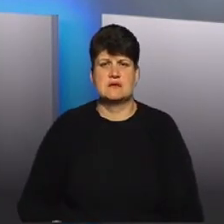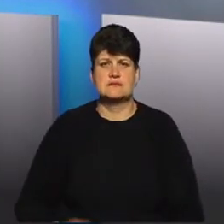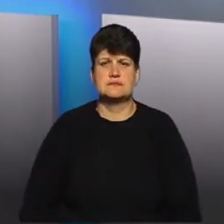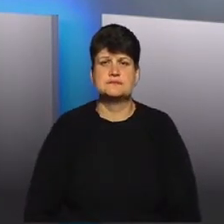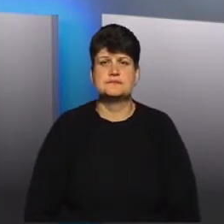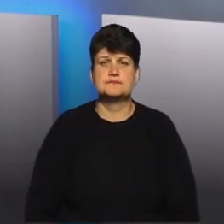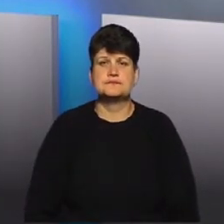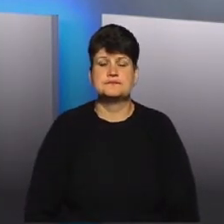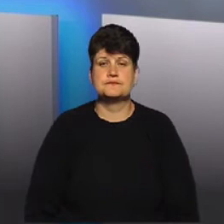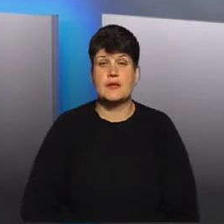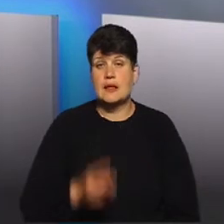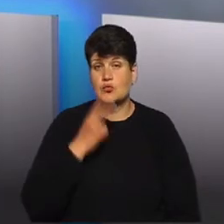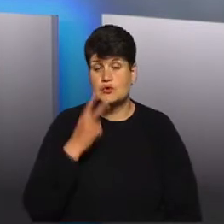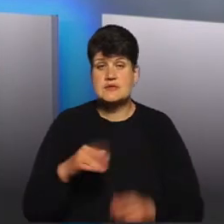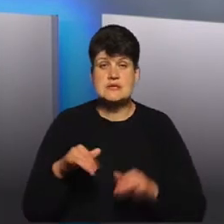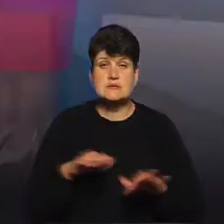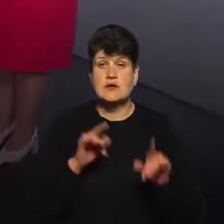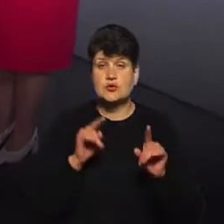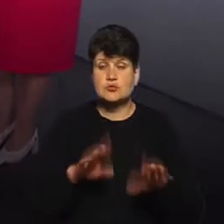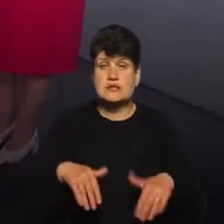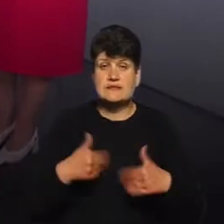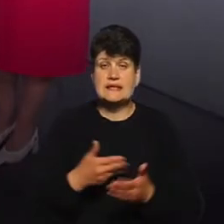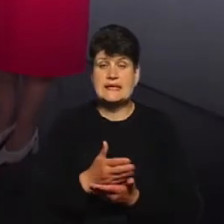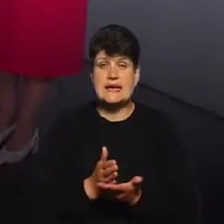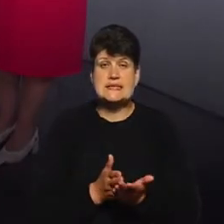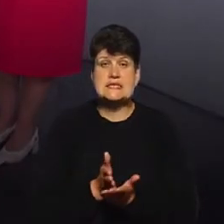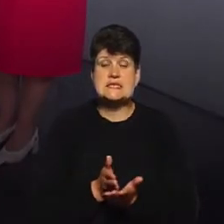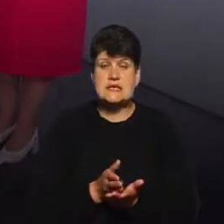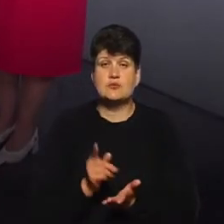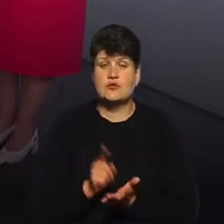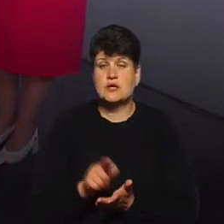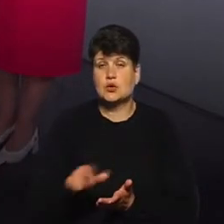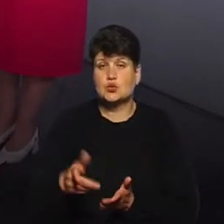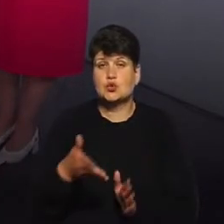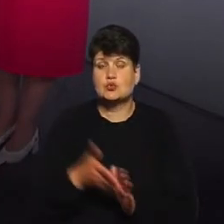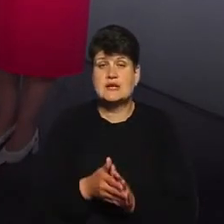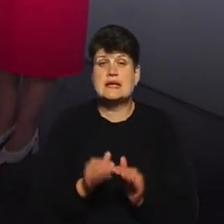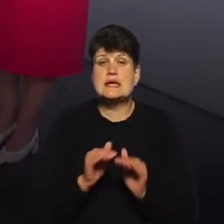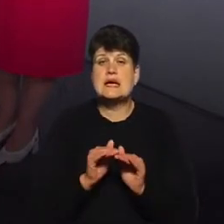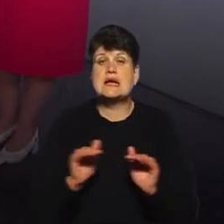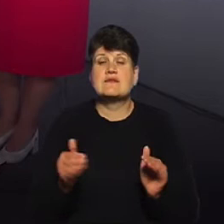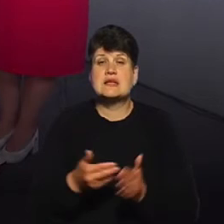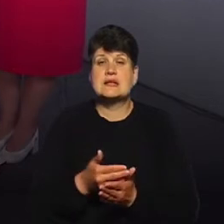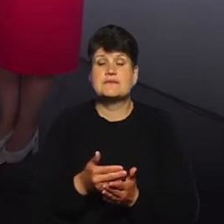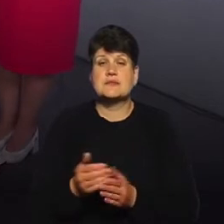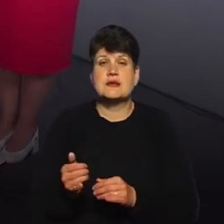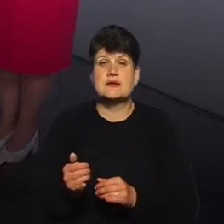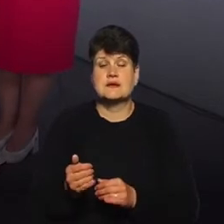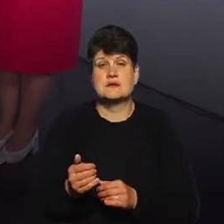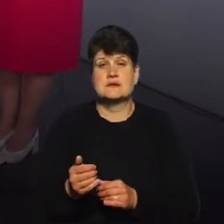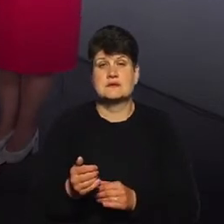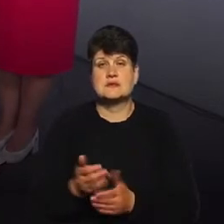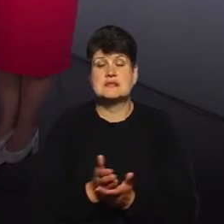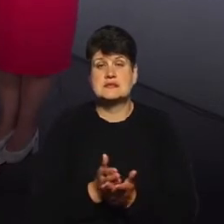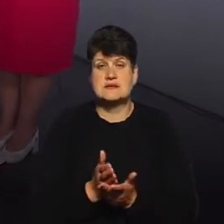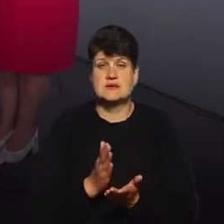щоб надавати якісний сервіс, люди повинні розуміти, якого рівня сервіс одержують іноземні туристи в себе вдома. Звичайно,